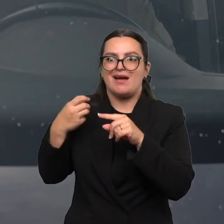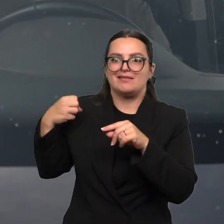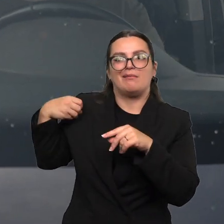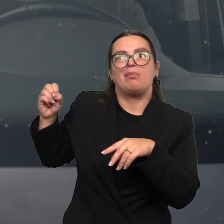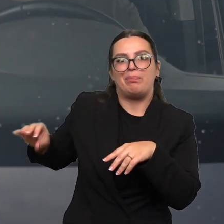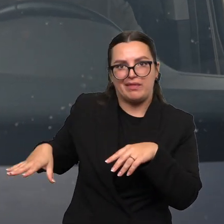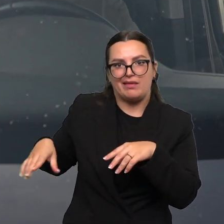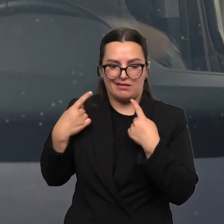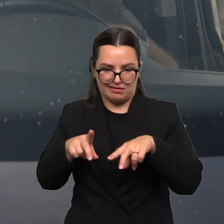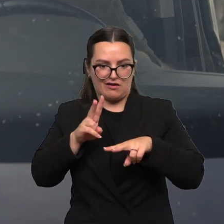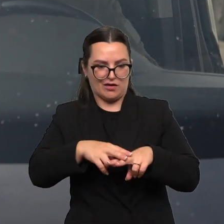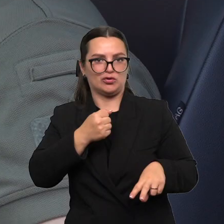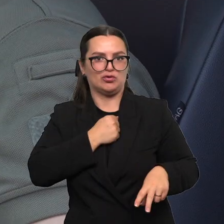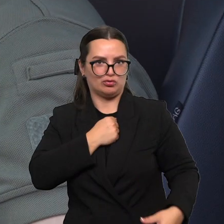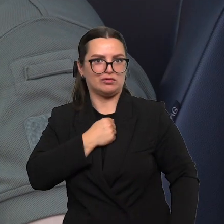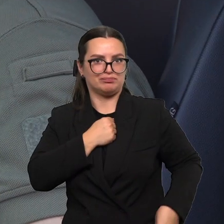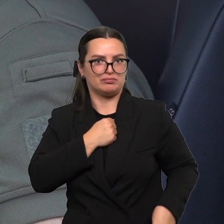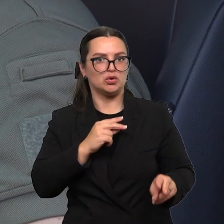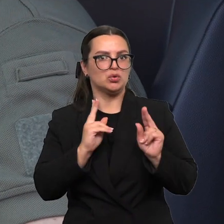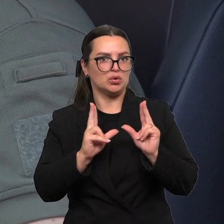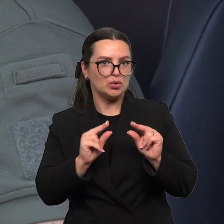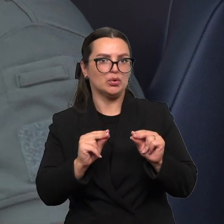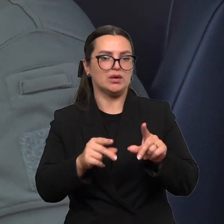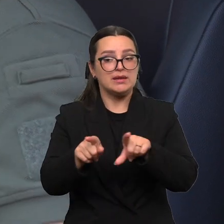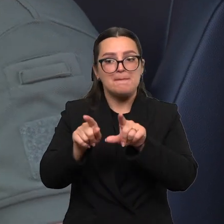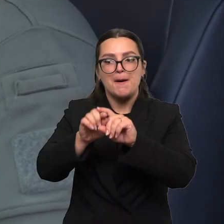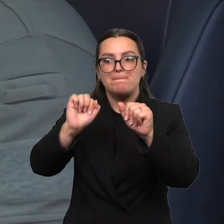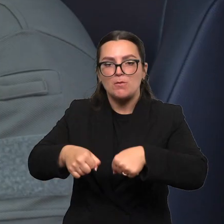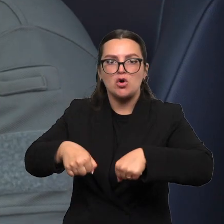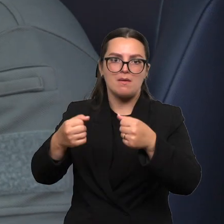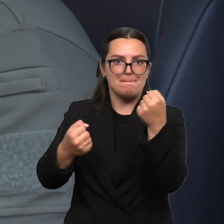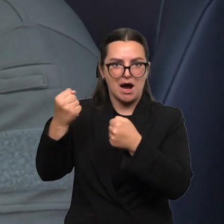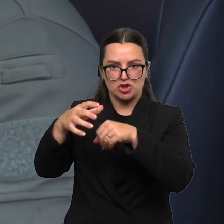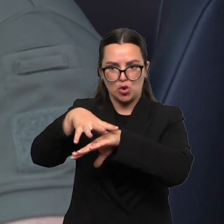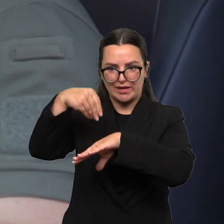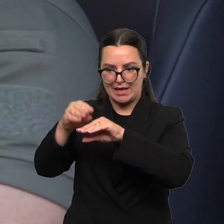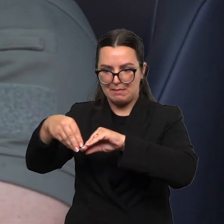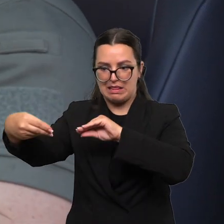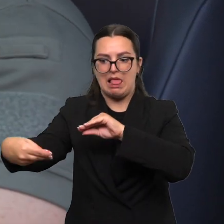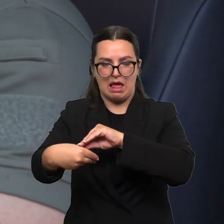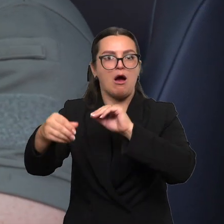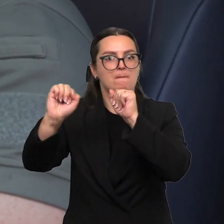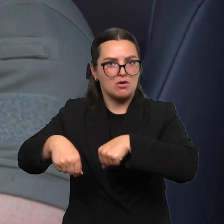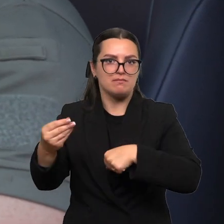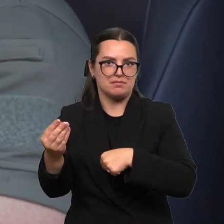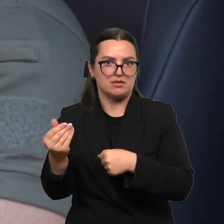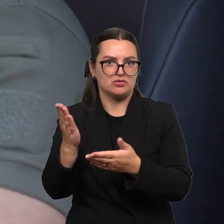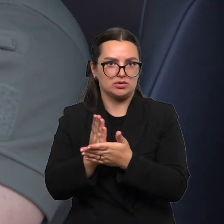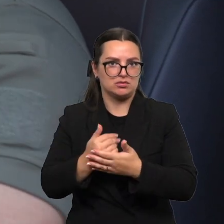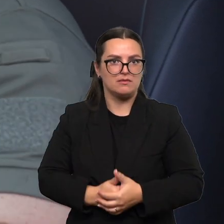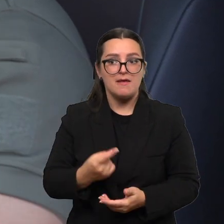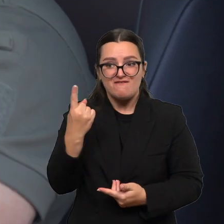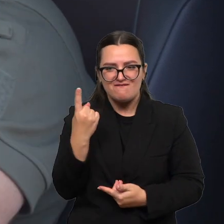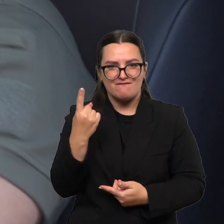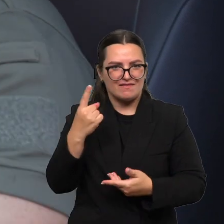viskas neišbirėtų. Kažką kišeniai turėti. Mašinai po kilimėliu. Mašinai po kilimėliu. Žodžiu, paskirstyti ne